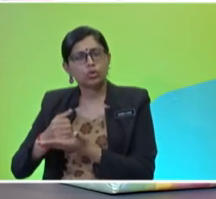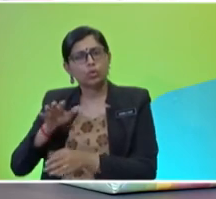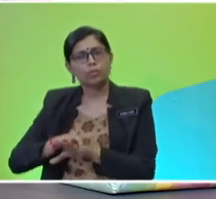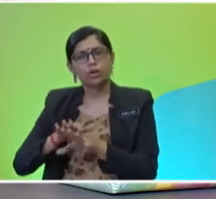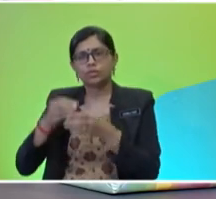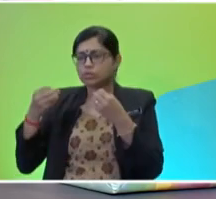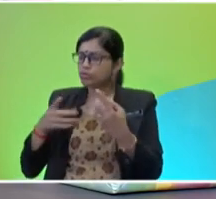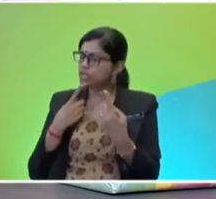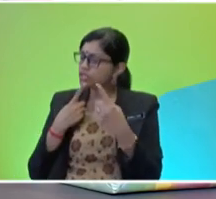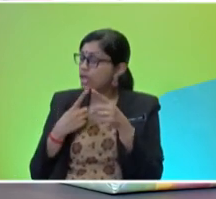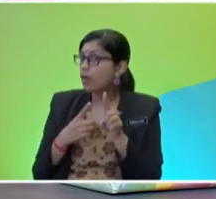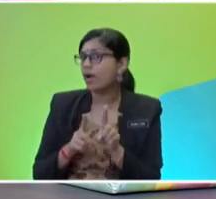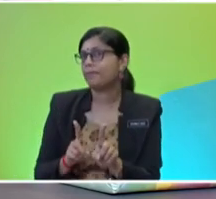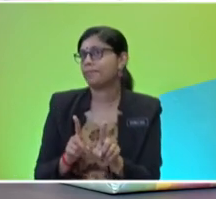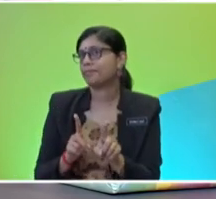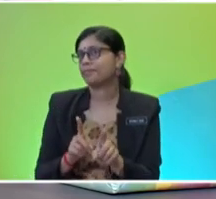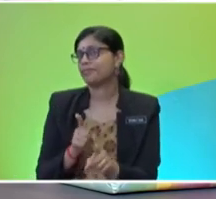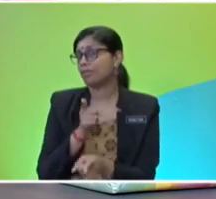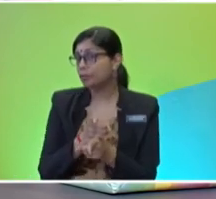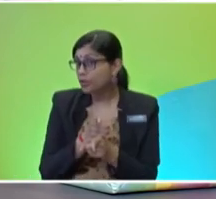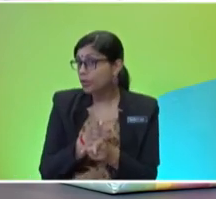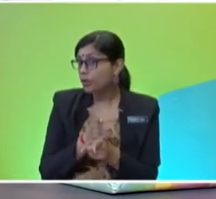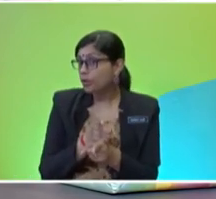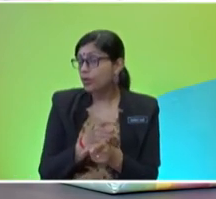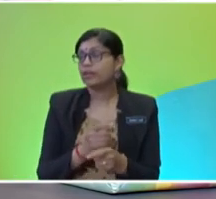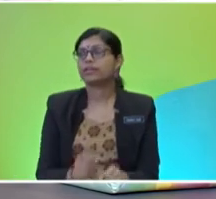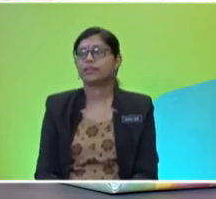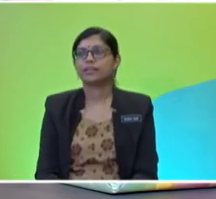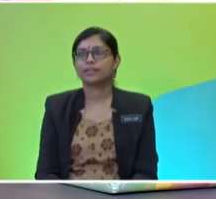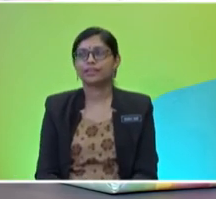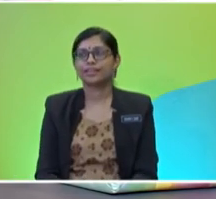kita dapat daripada Abang Akmal pun sangat-sangat